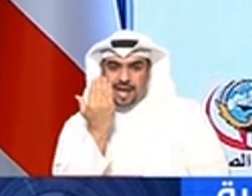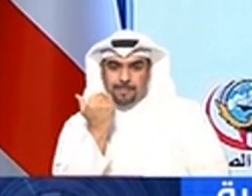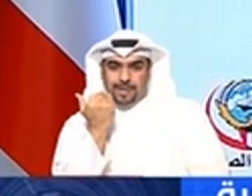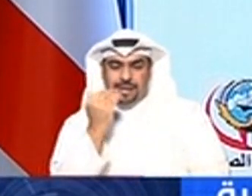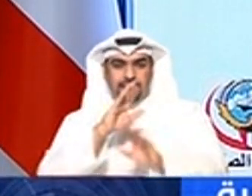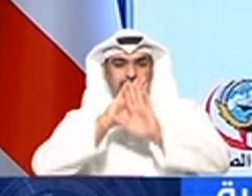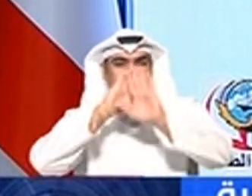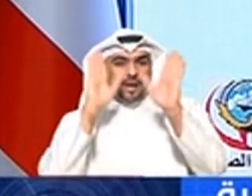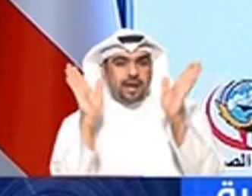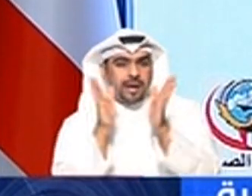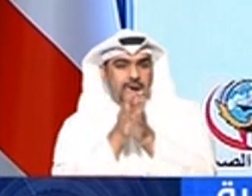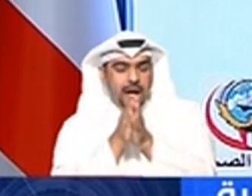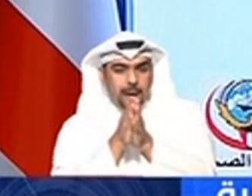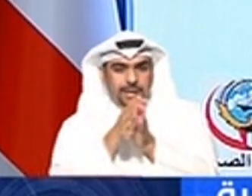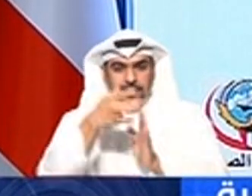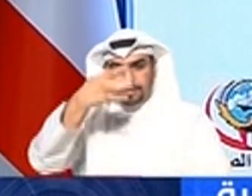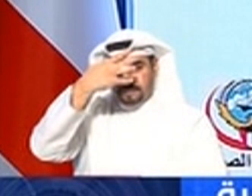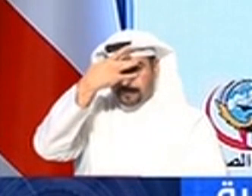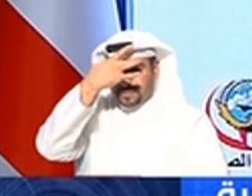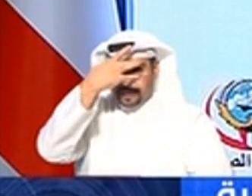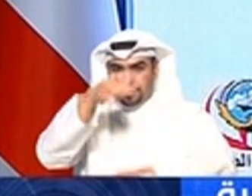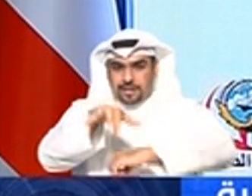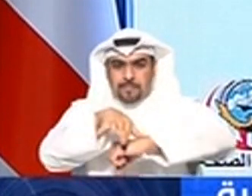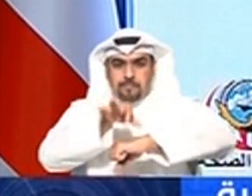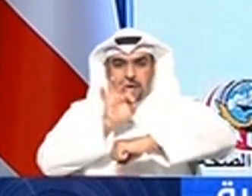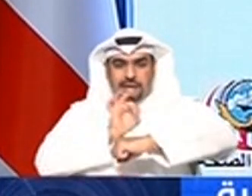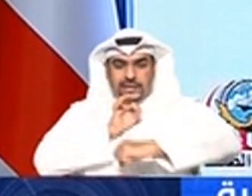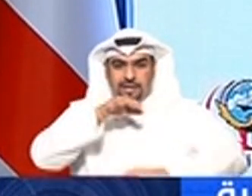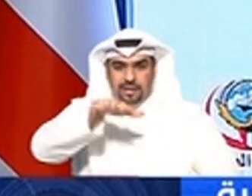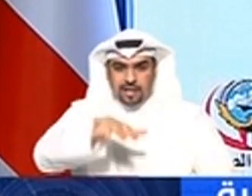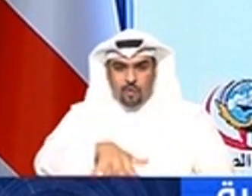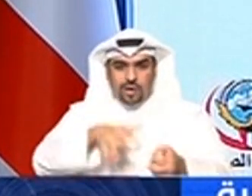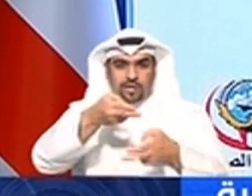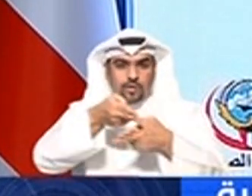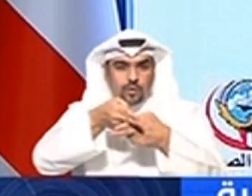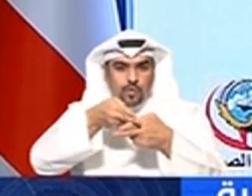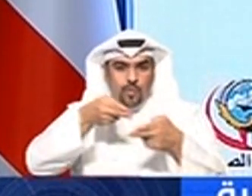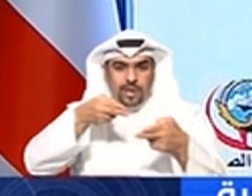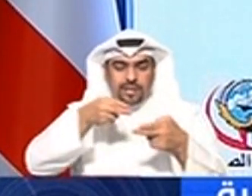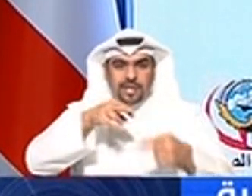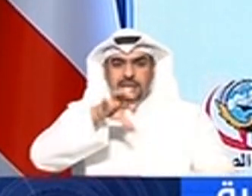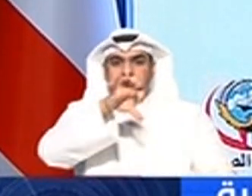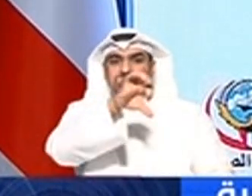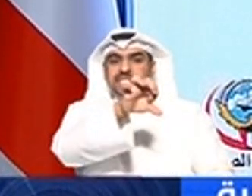المجموع الكلي لعدد الحالات المسجلة في دولة الكويت